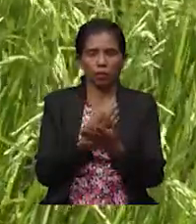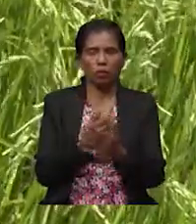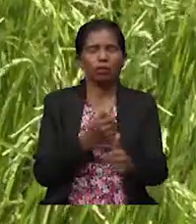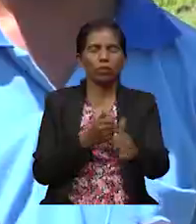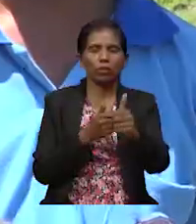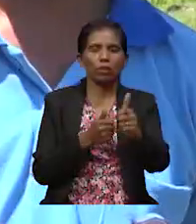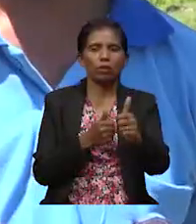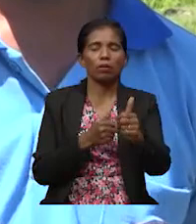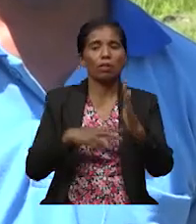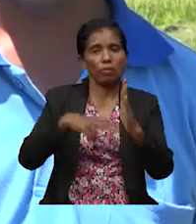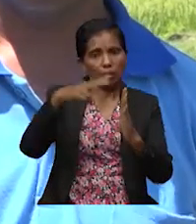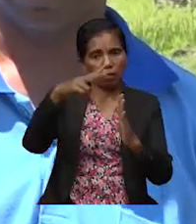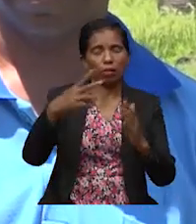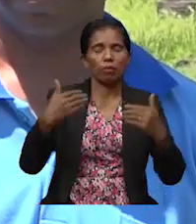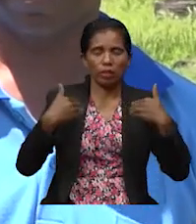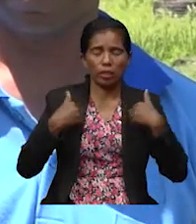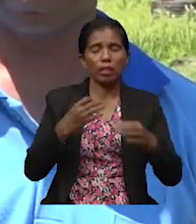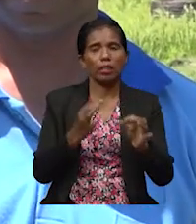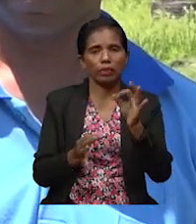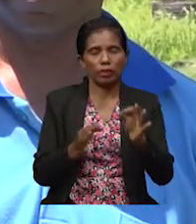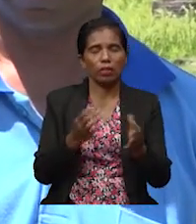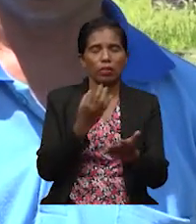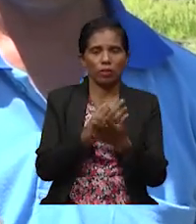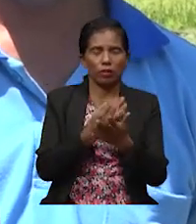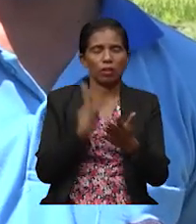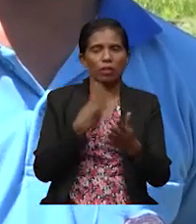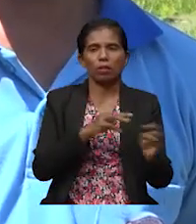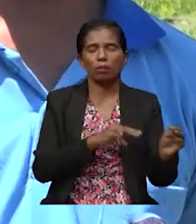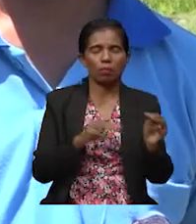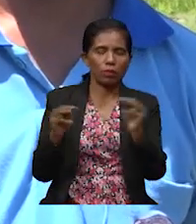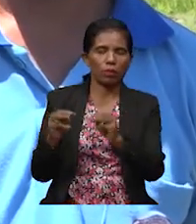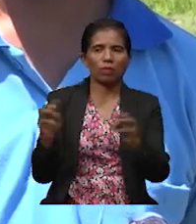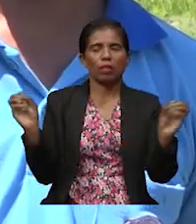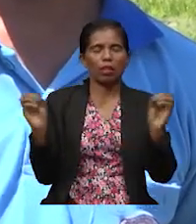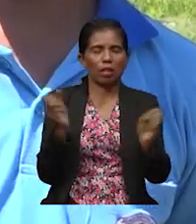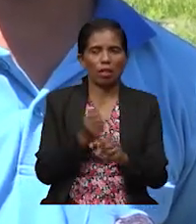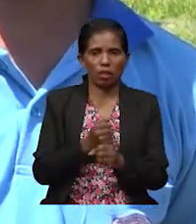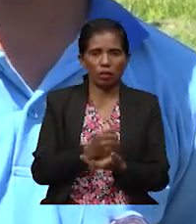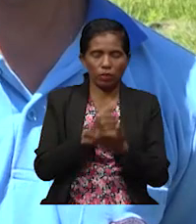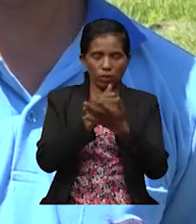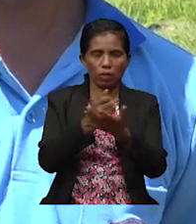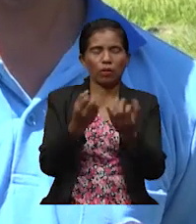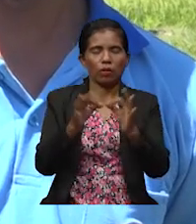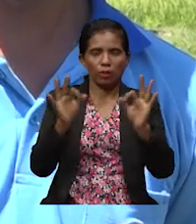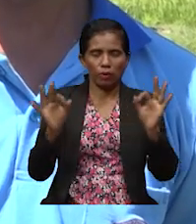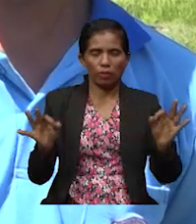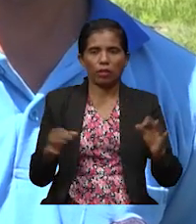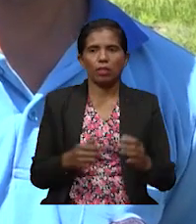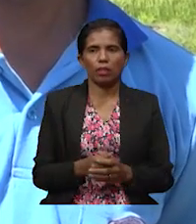valor lebe maia karik se osa ne be mita muda mak la konsege resolve tora mata ia baraja ina